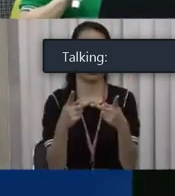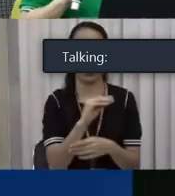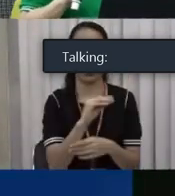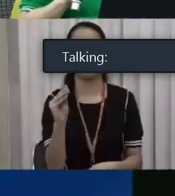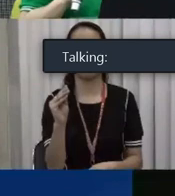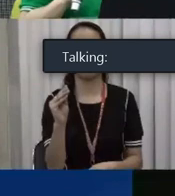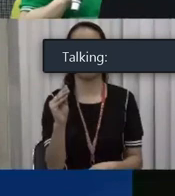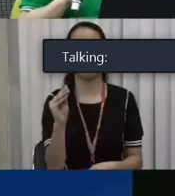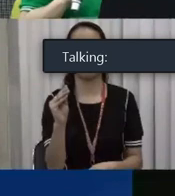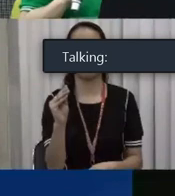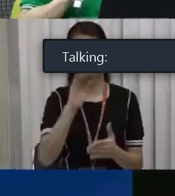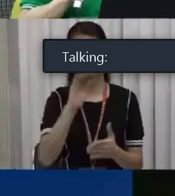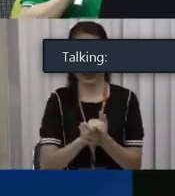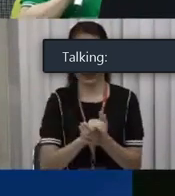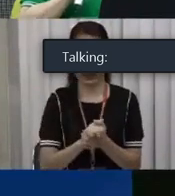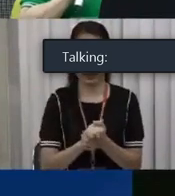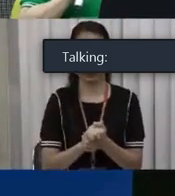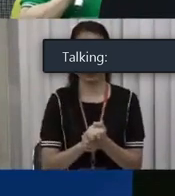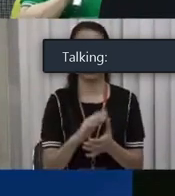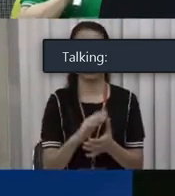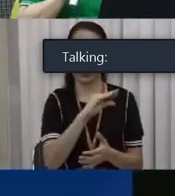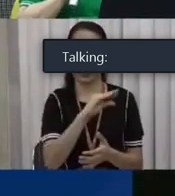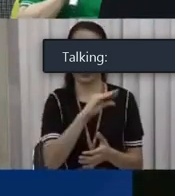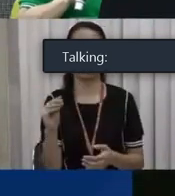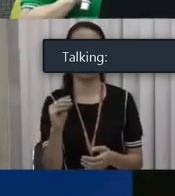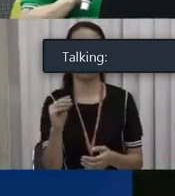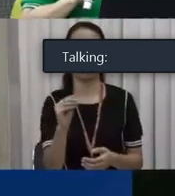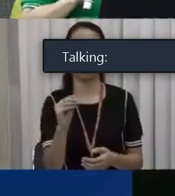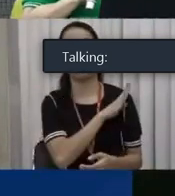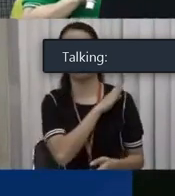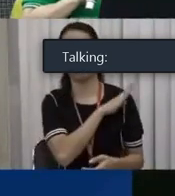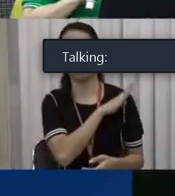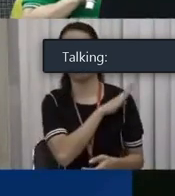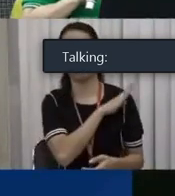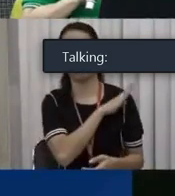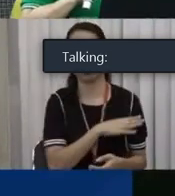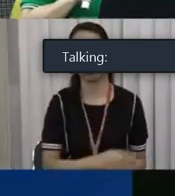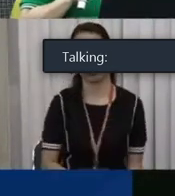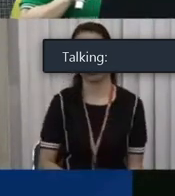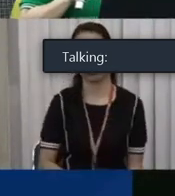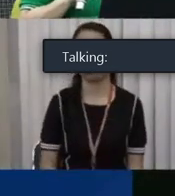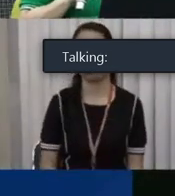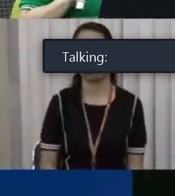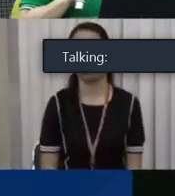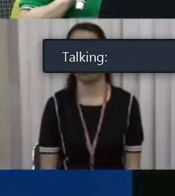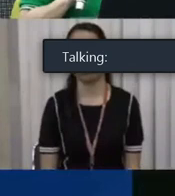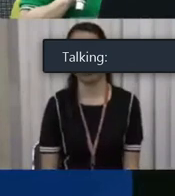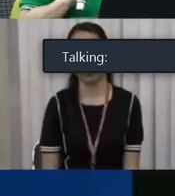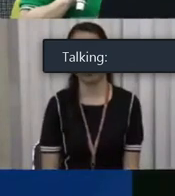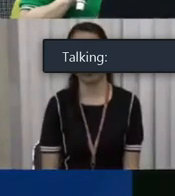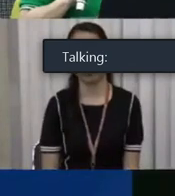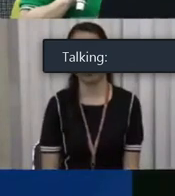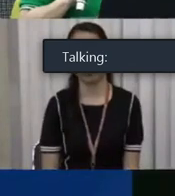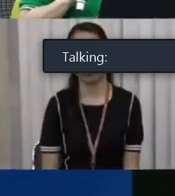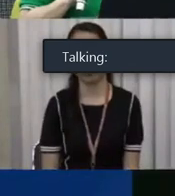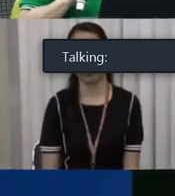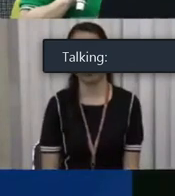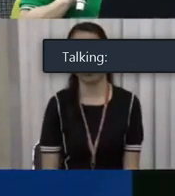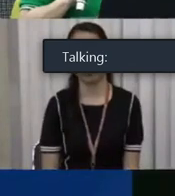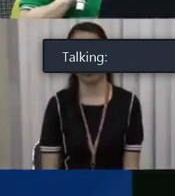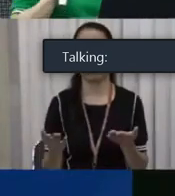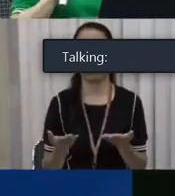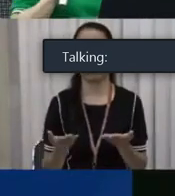nga angay di ay natong mahibaw-an? Know what gets rewards, no? Kanus-a di ay ta